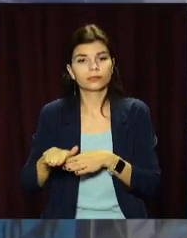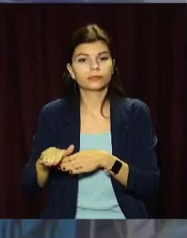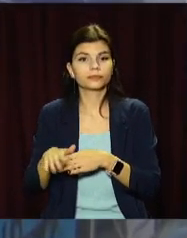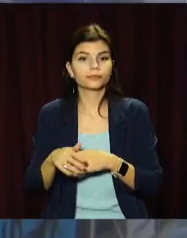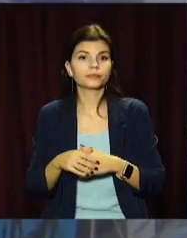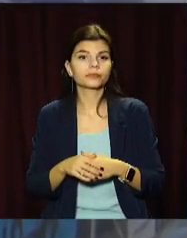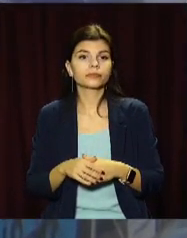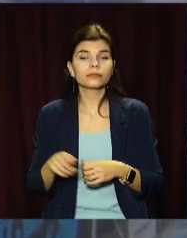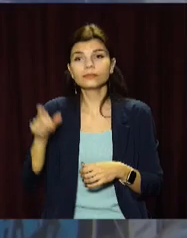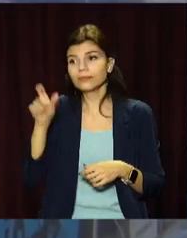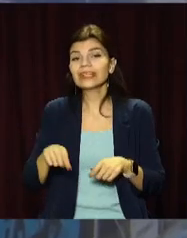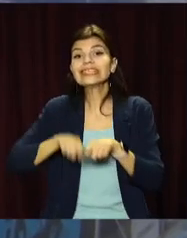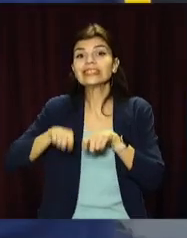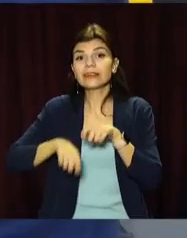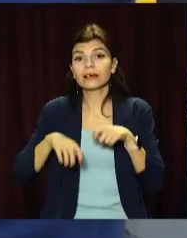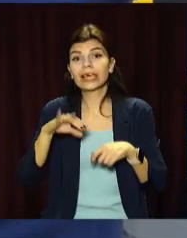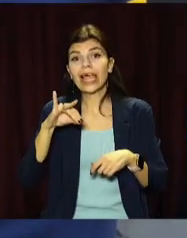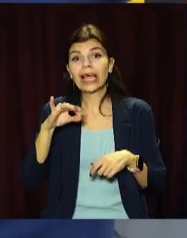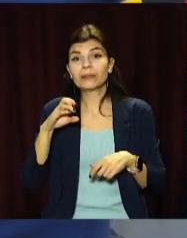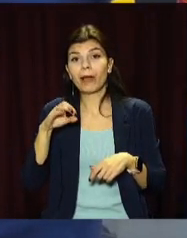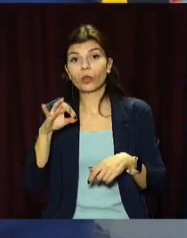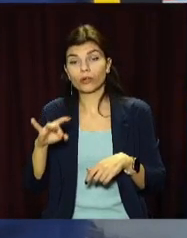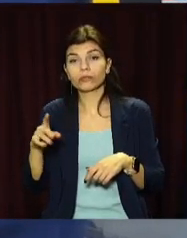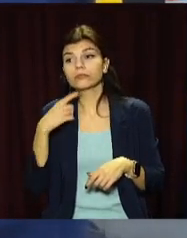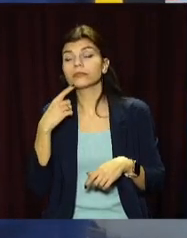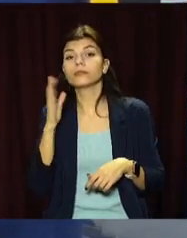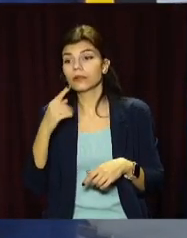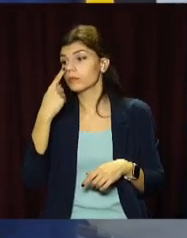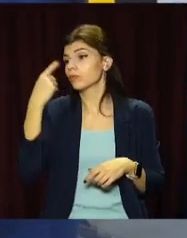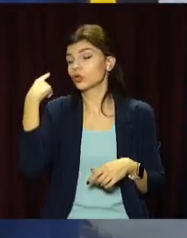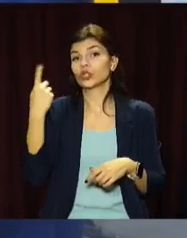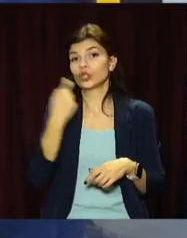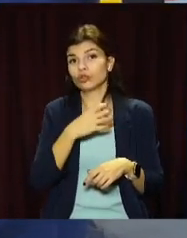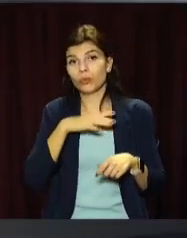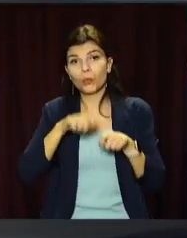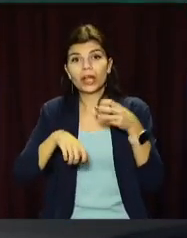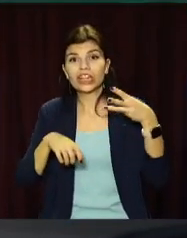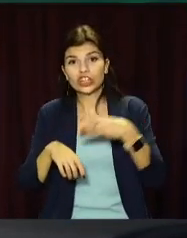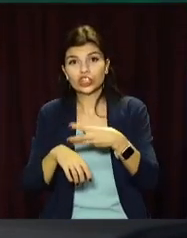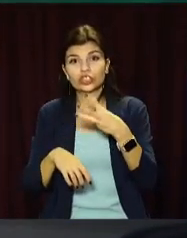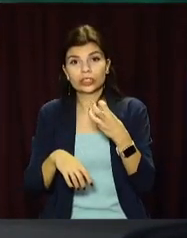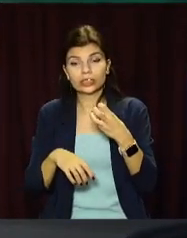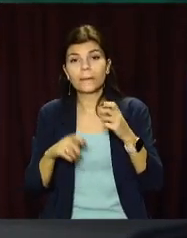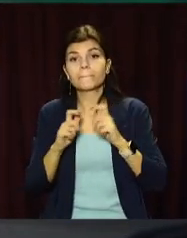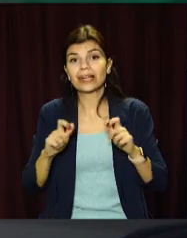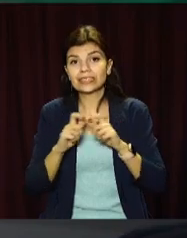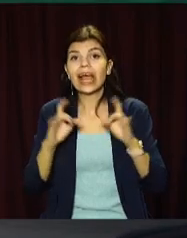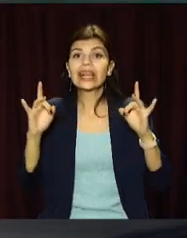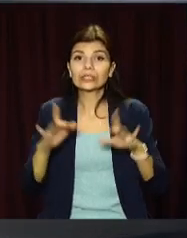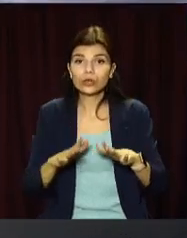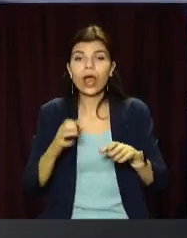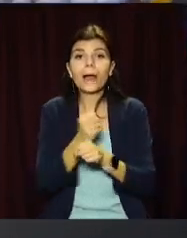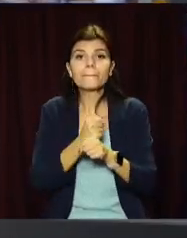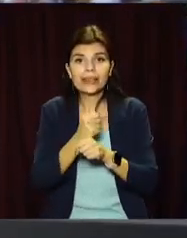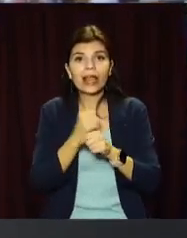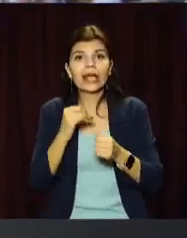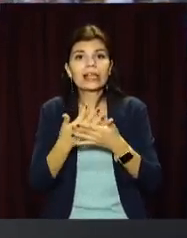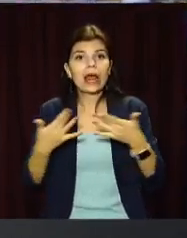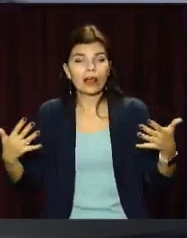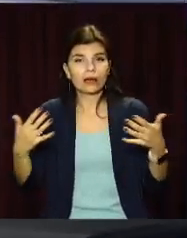Інспекторка Держпродспоживслужби Маргарита Малишева каже, минулого тижня перевірили 3300 магазинів, ресторанів, аптек та